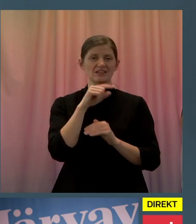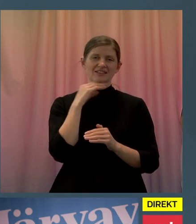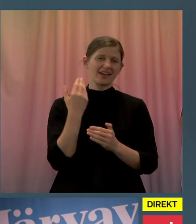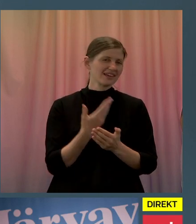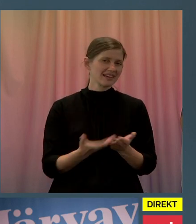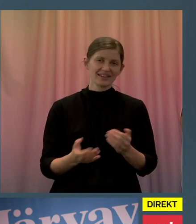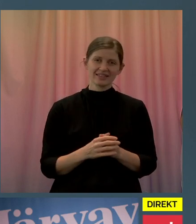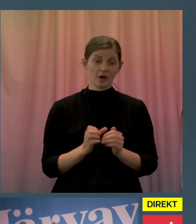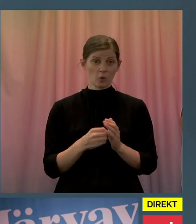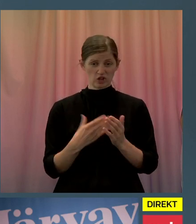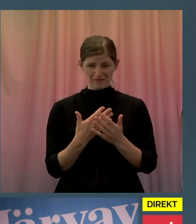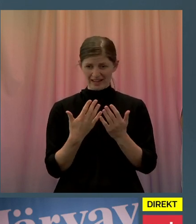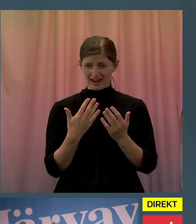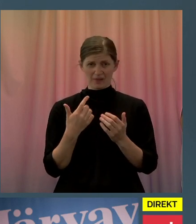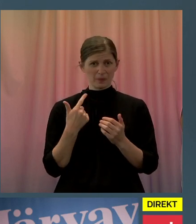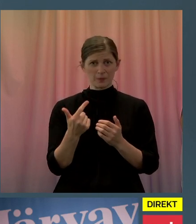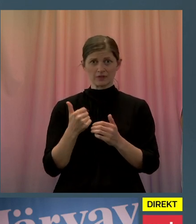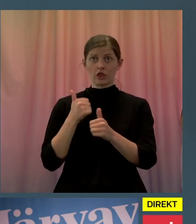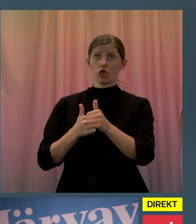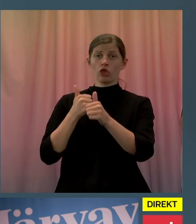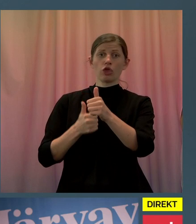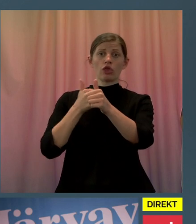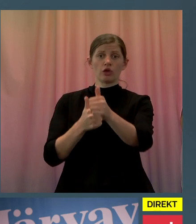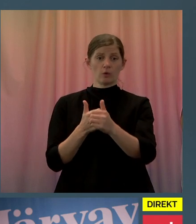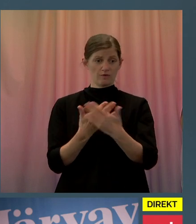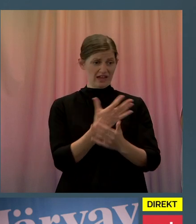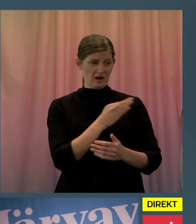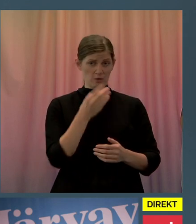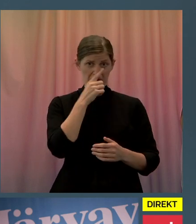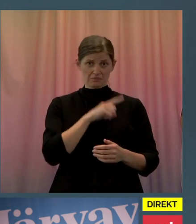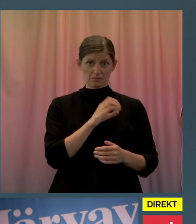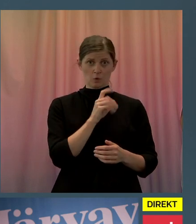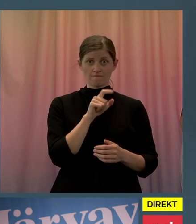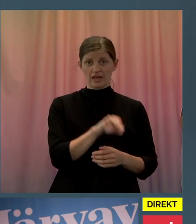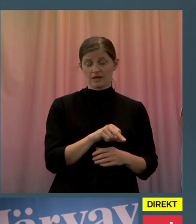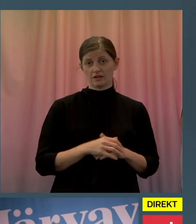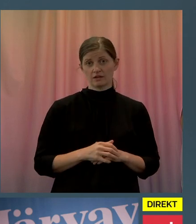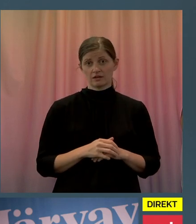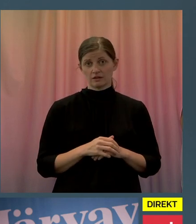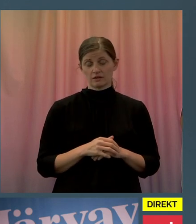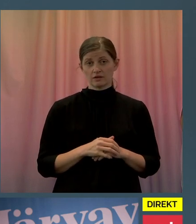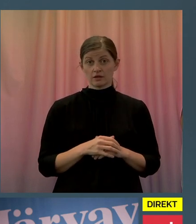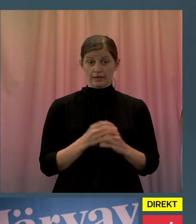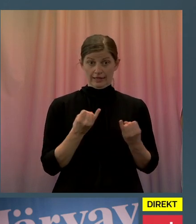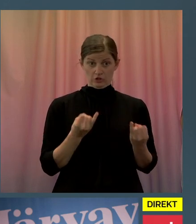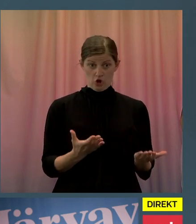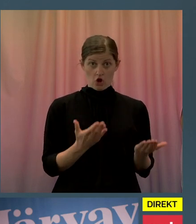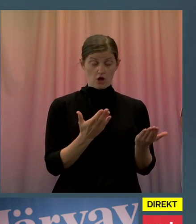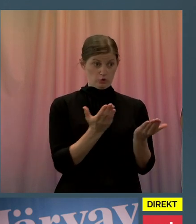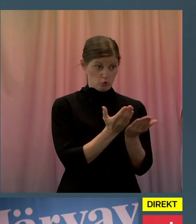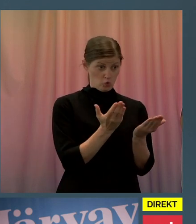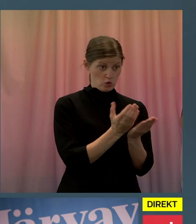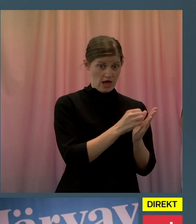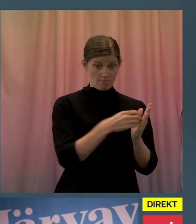tiotusentals faller efter och hundratals faller offer. Skolan är inte längre en självklar plats för nya